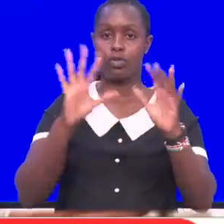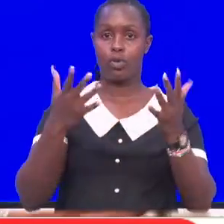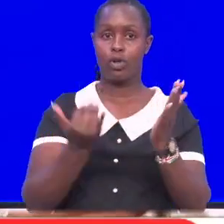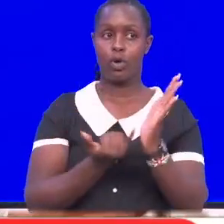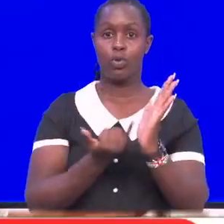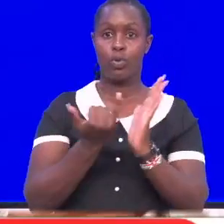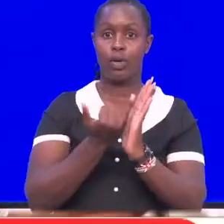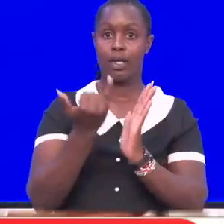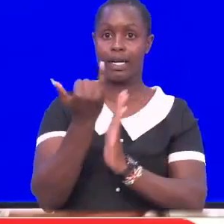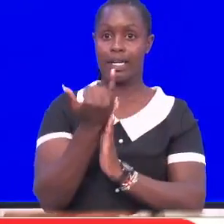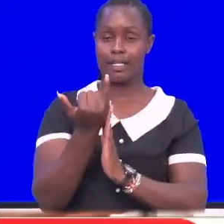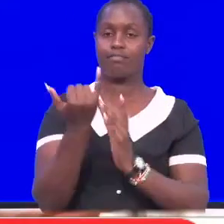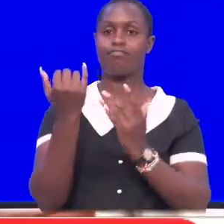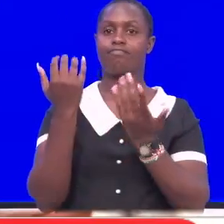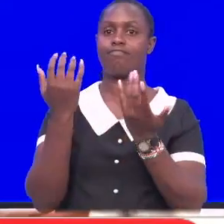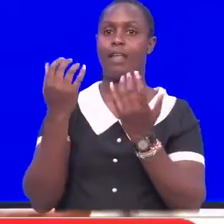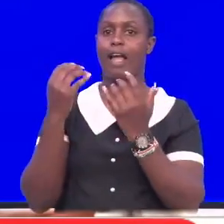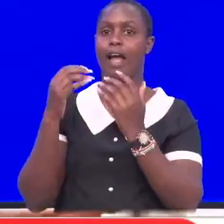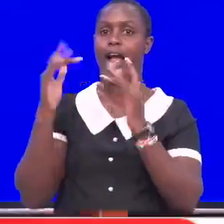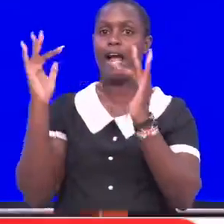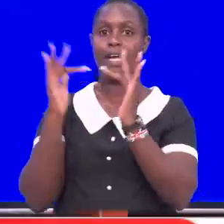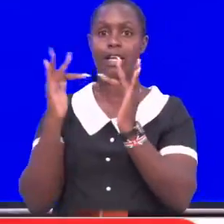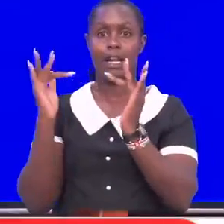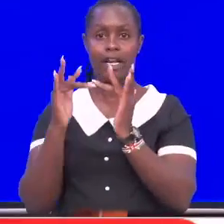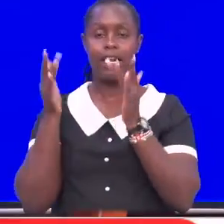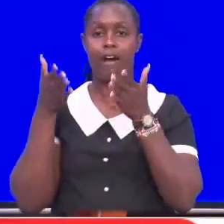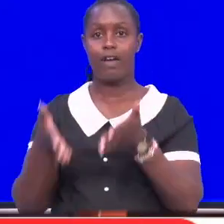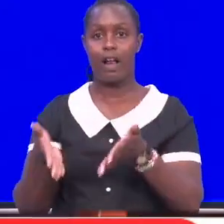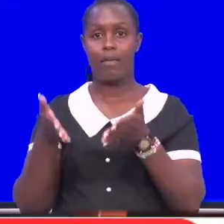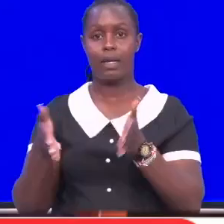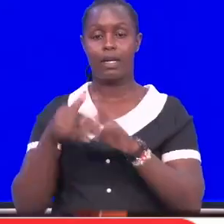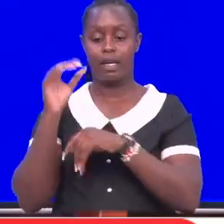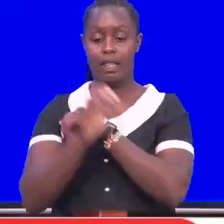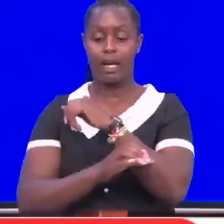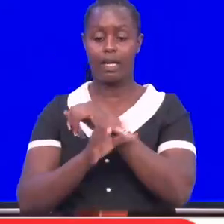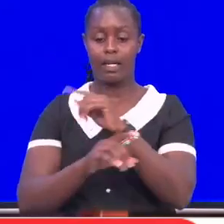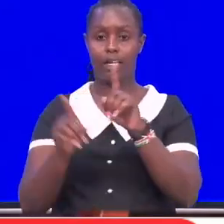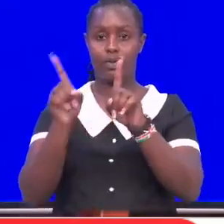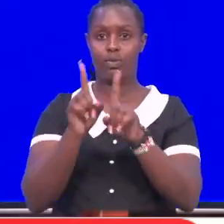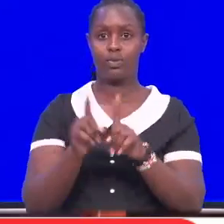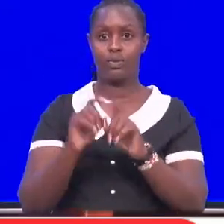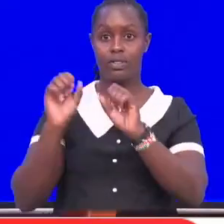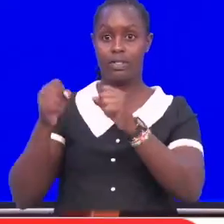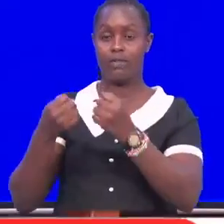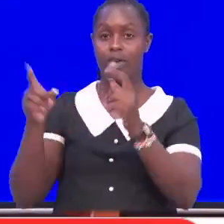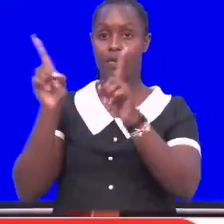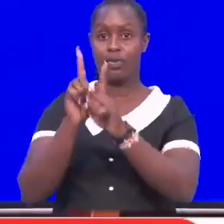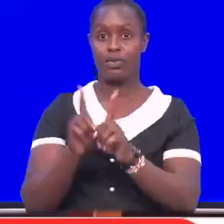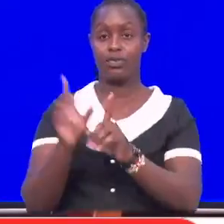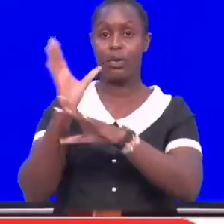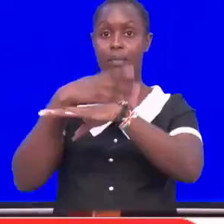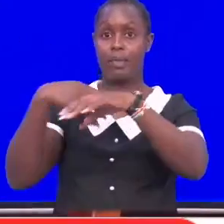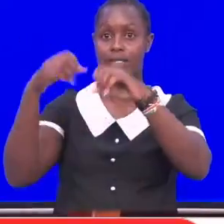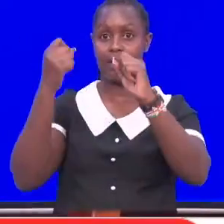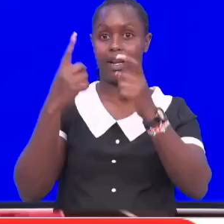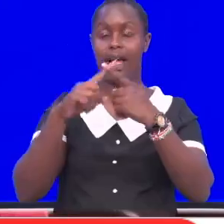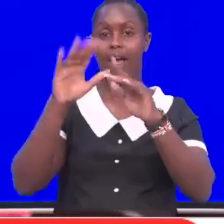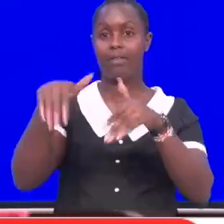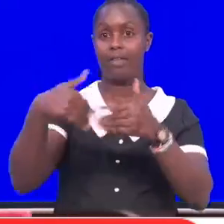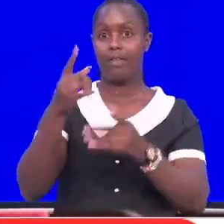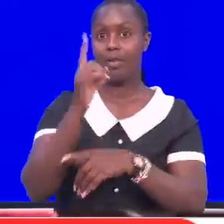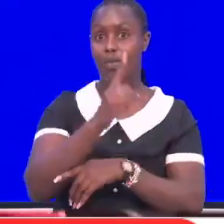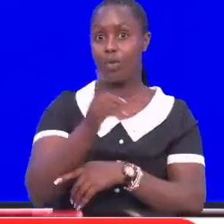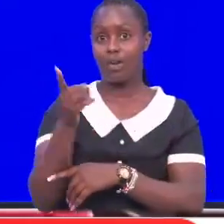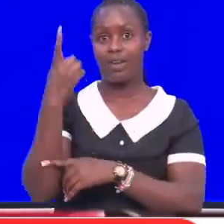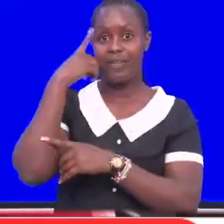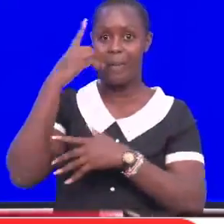uwepo wa mtandao kote nchini na usalama kwenye mitandao. Hata hivyo, Rais Ruto ametoa ilani kwa watu ambao